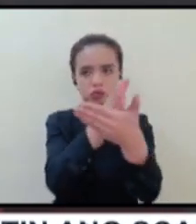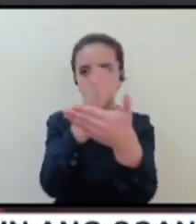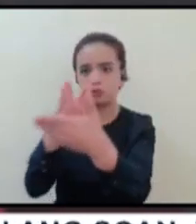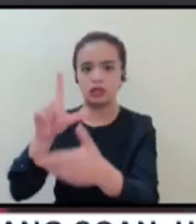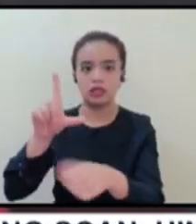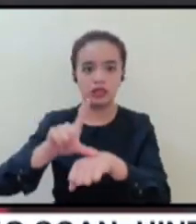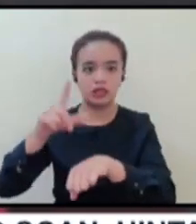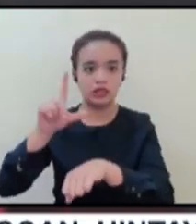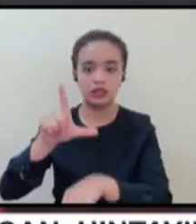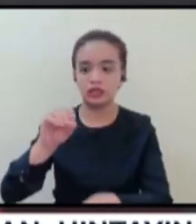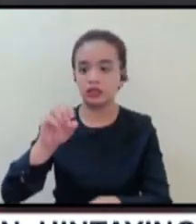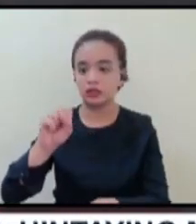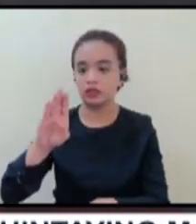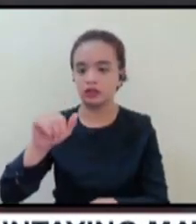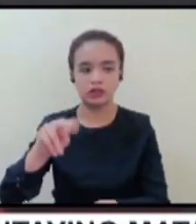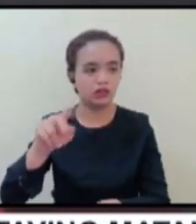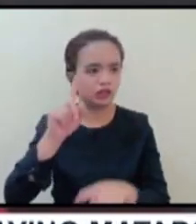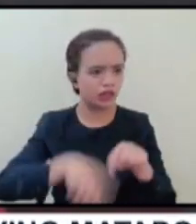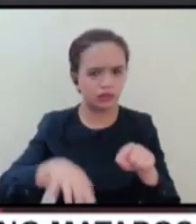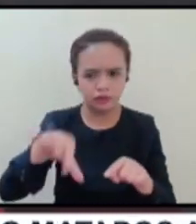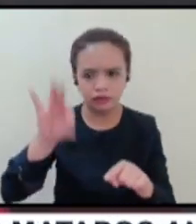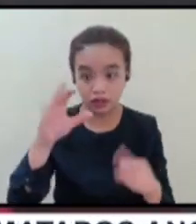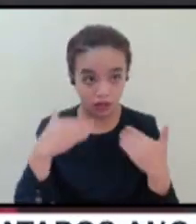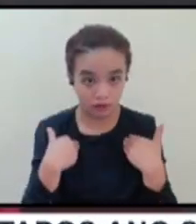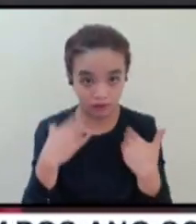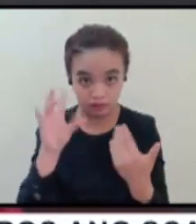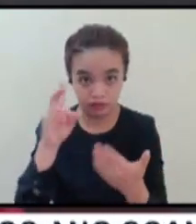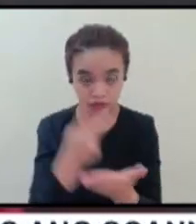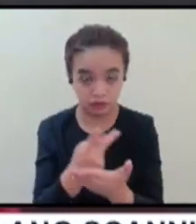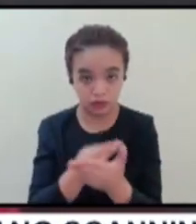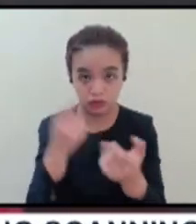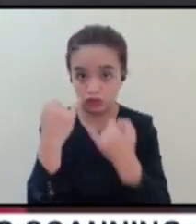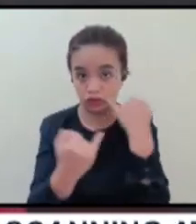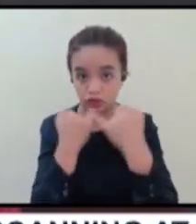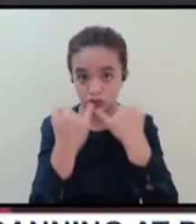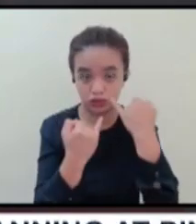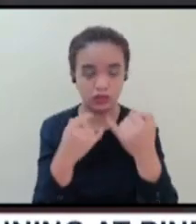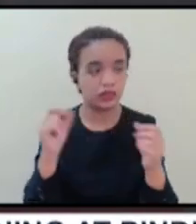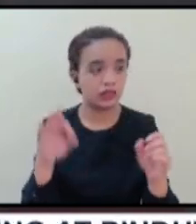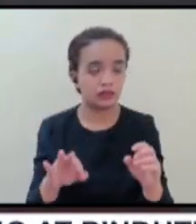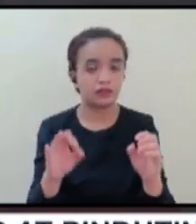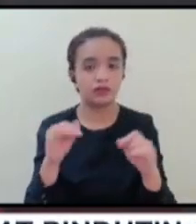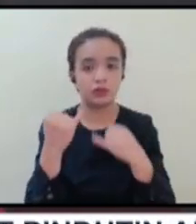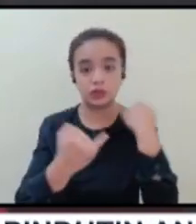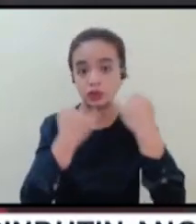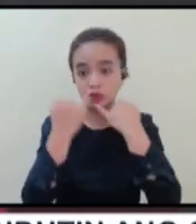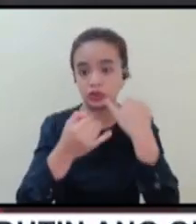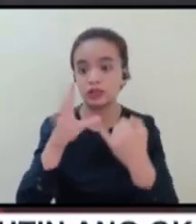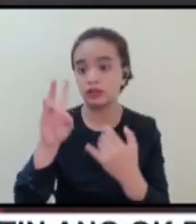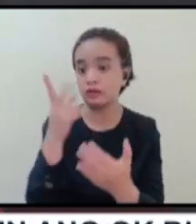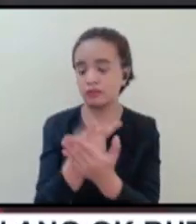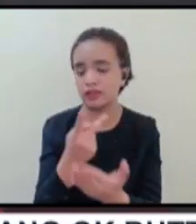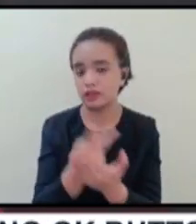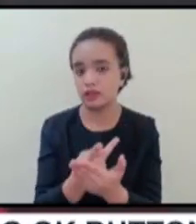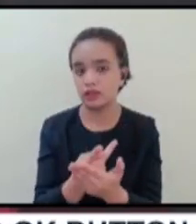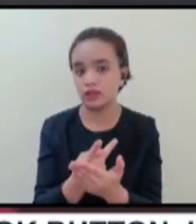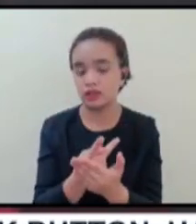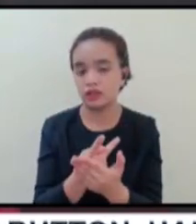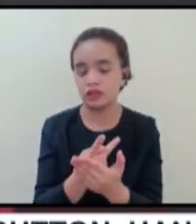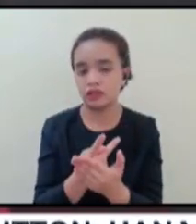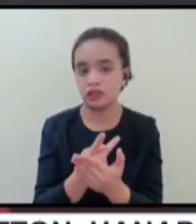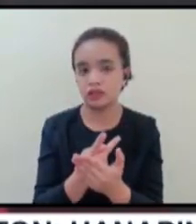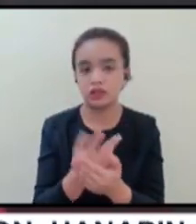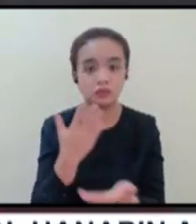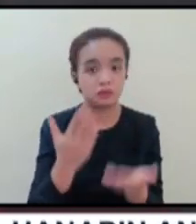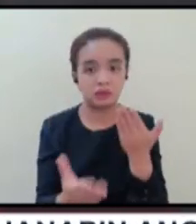Baños. Di ka lang, kumahanap ako ng 7 pisong instant noodle. At kung laging instant noodle ang kakainin mo, abay, hindi ka